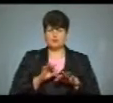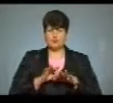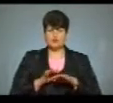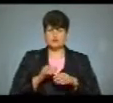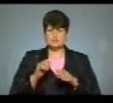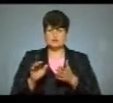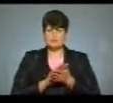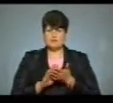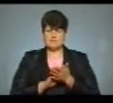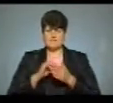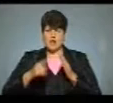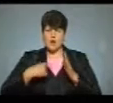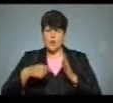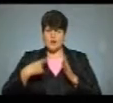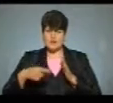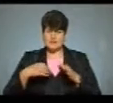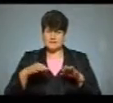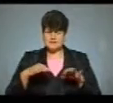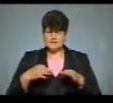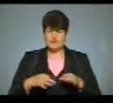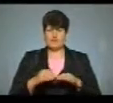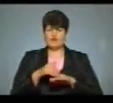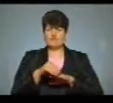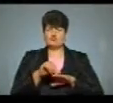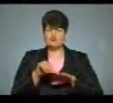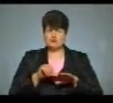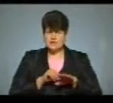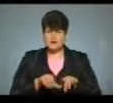коліс, також взуття з метою